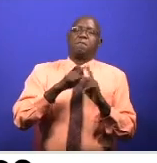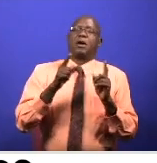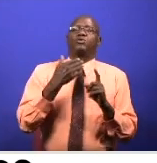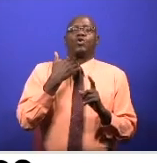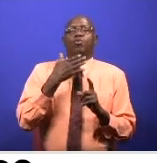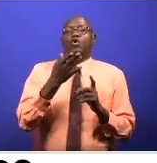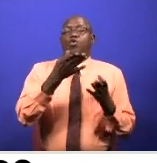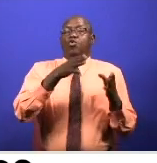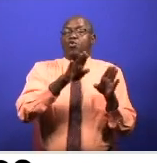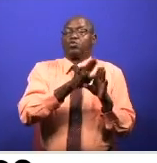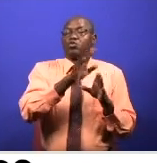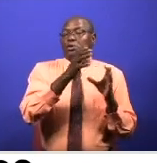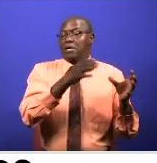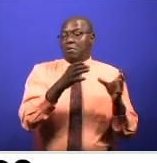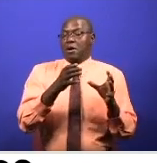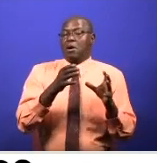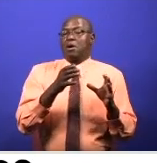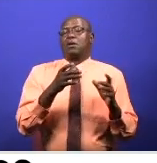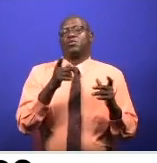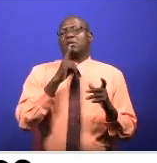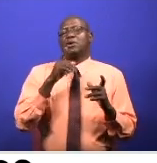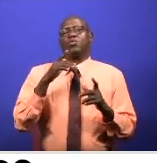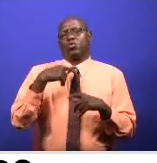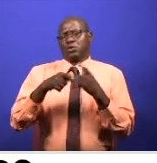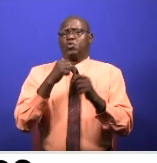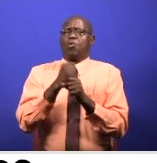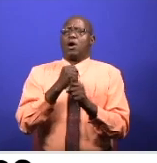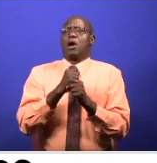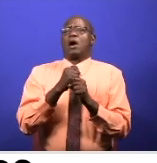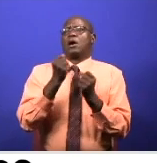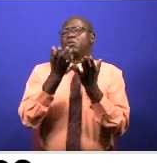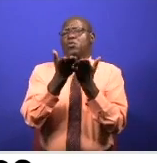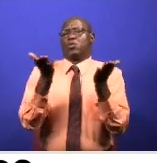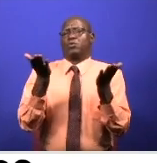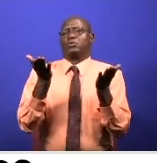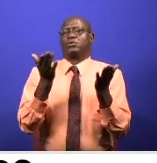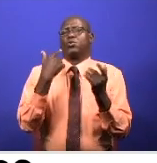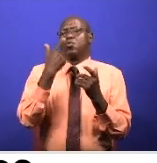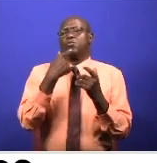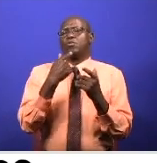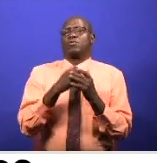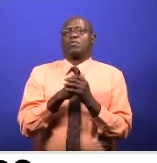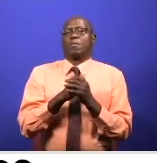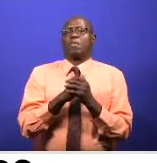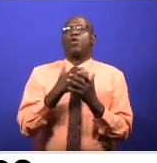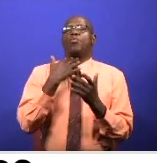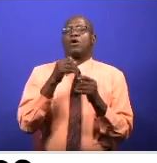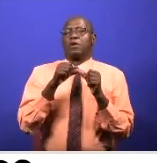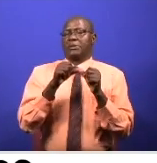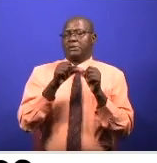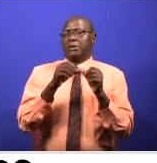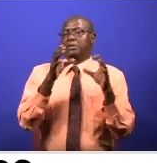chako, sisi tumesema kama Kenya Kwanza tutazidi kufanya kazi na wale ambao bado wangependa ku maintain vyama